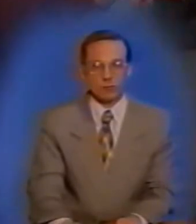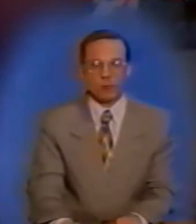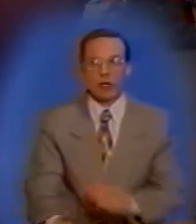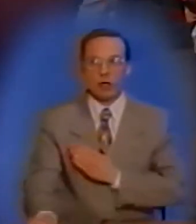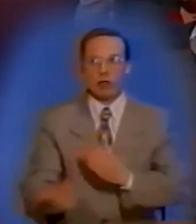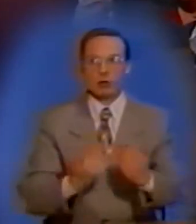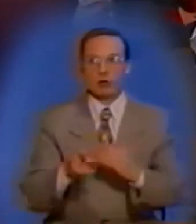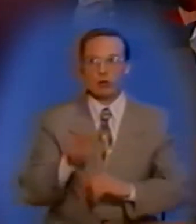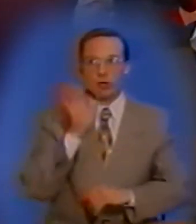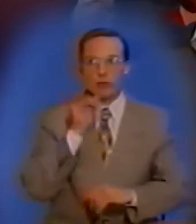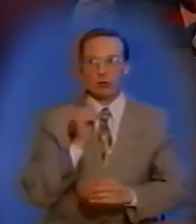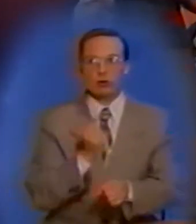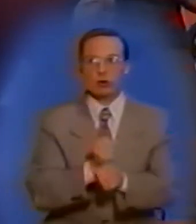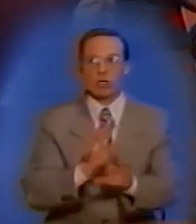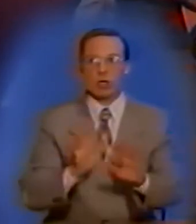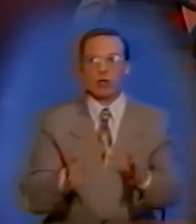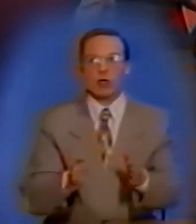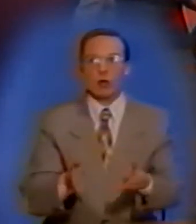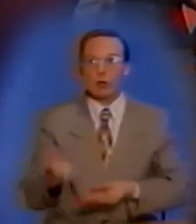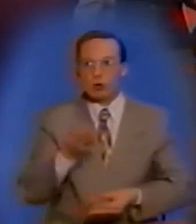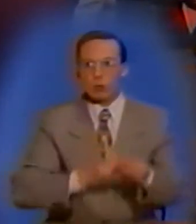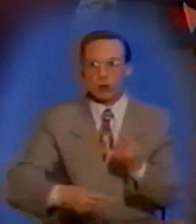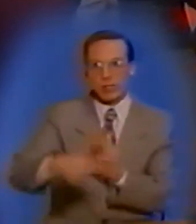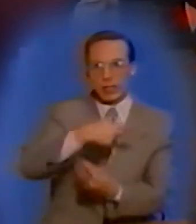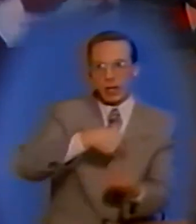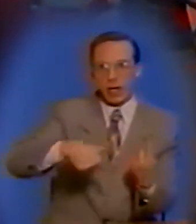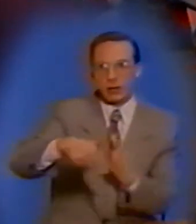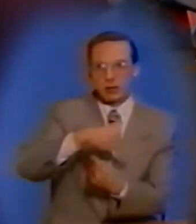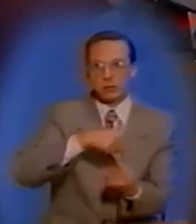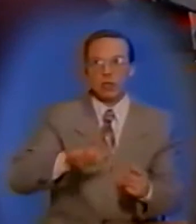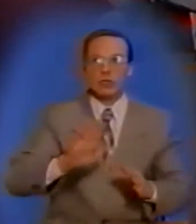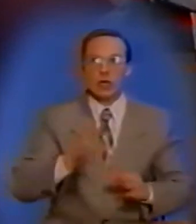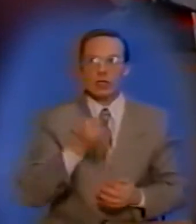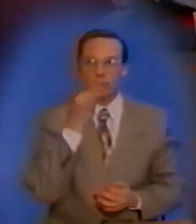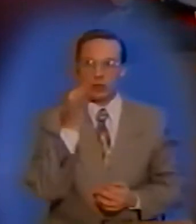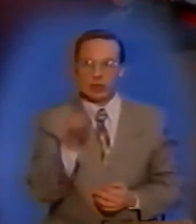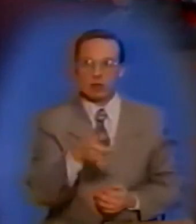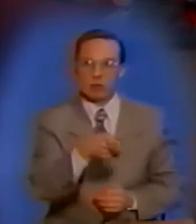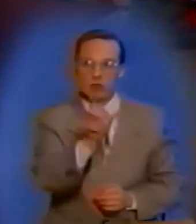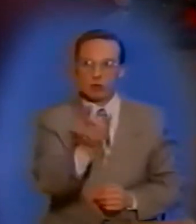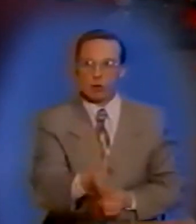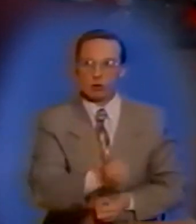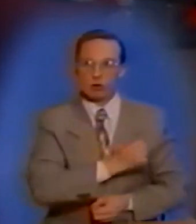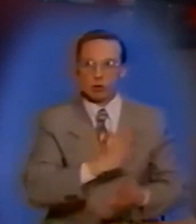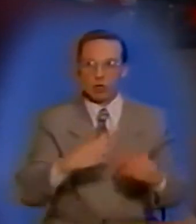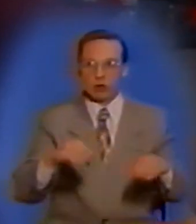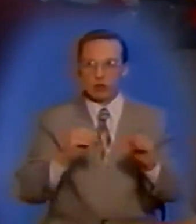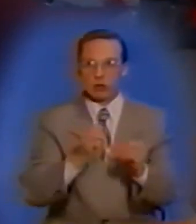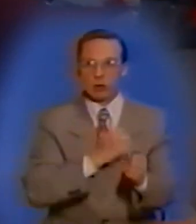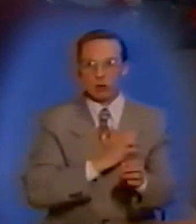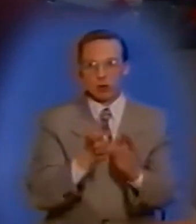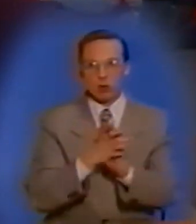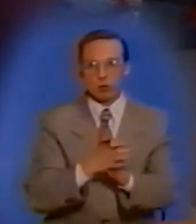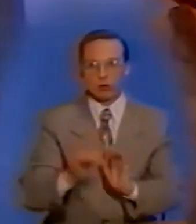Atrodo, šiuo metu susidaro lyg tai užburtas ratas. Tarkim, ir šis žmogus turi šeimą, turi